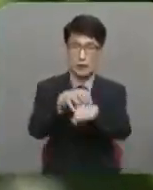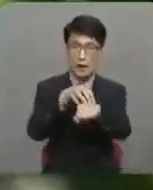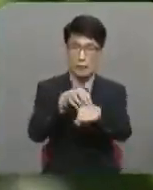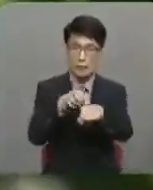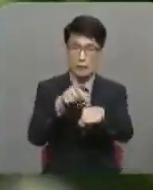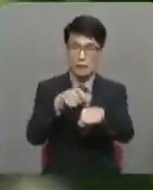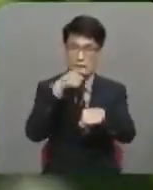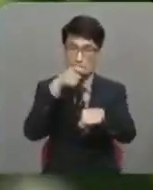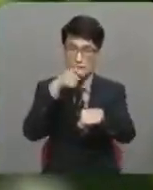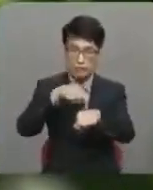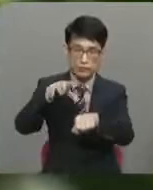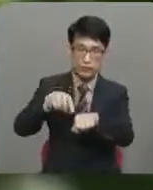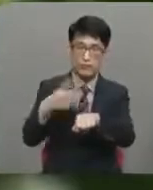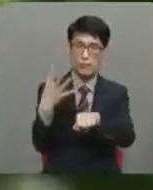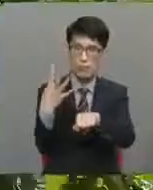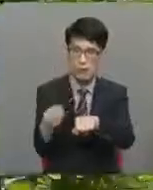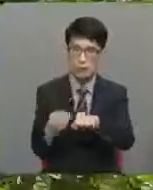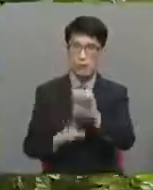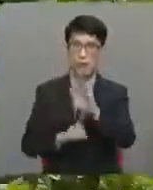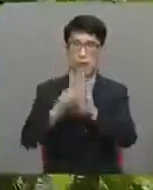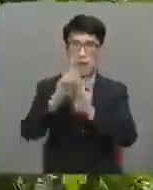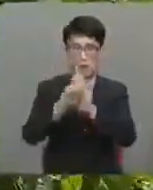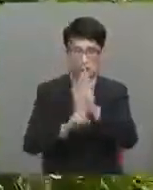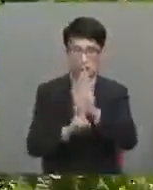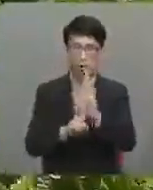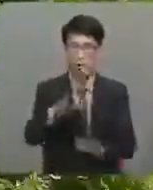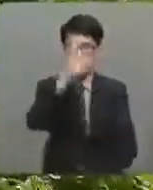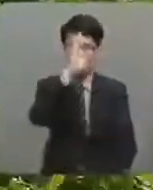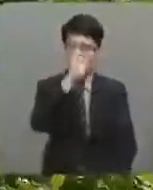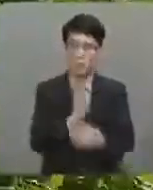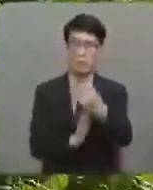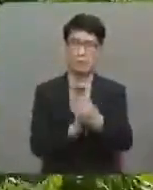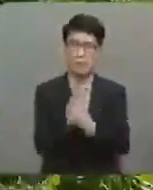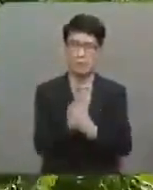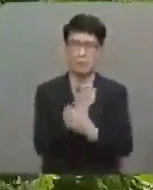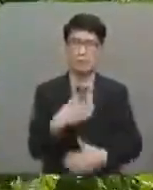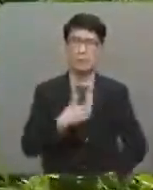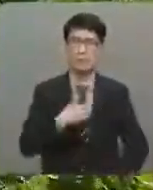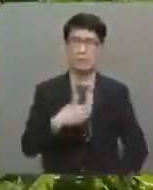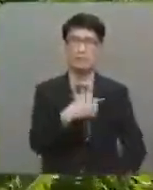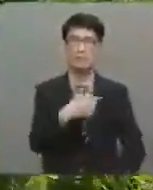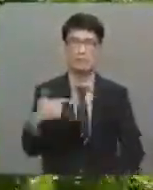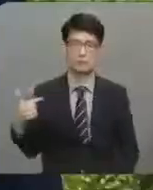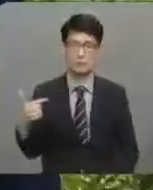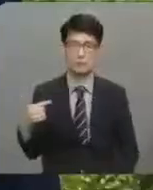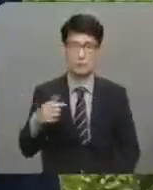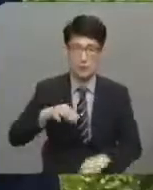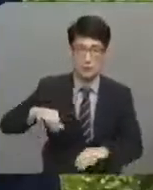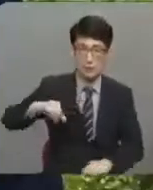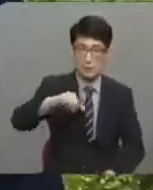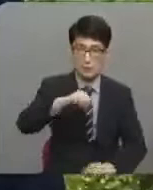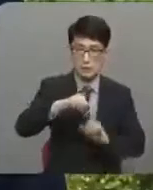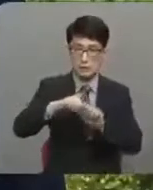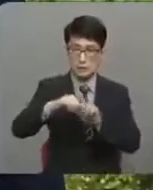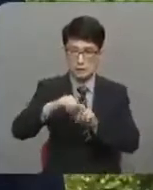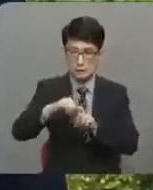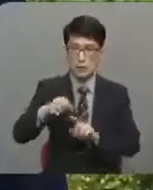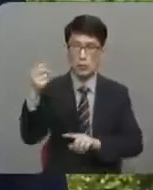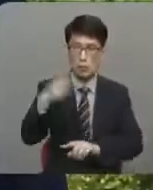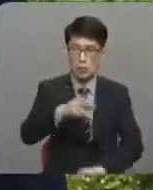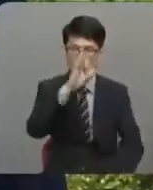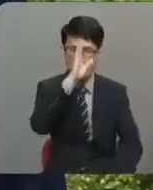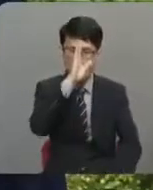습하고 선으로 날씨 탓에 역병 발생 가능성이 커졌기 때문입니다 진딧물이 라든가 역병이